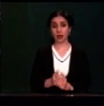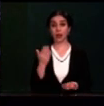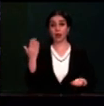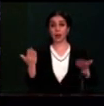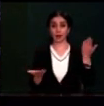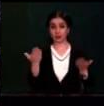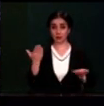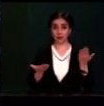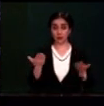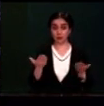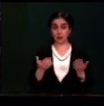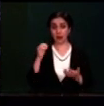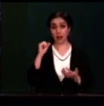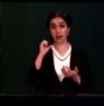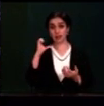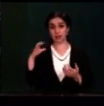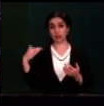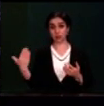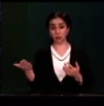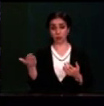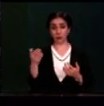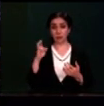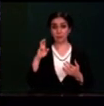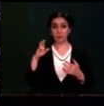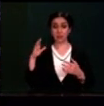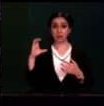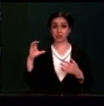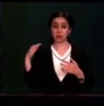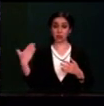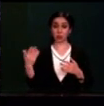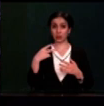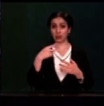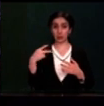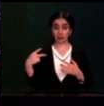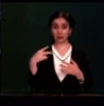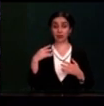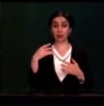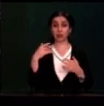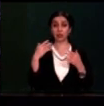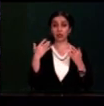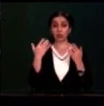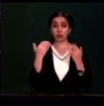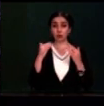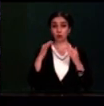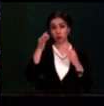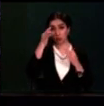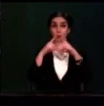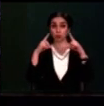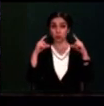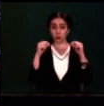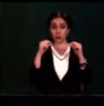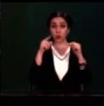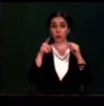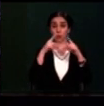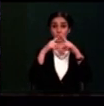Agar AC tomoni BC tomoniga teng, ya'ni to'g'ri burchakli uchburchagimiz